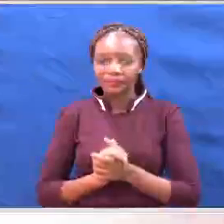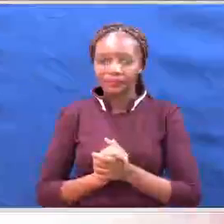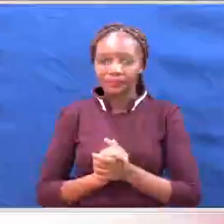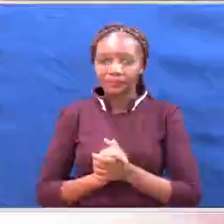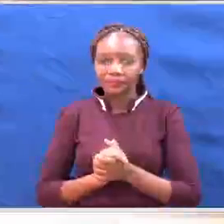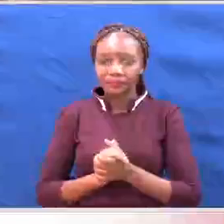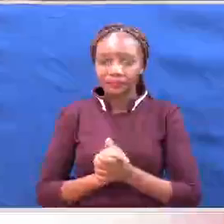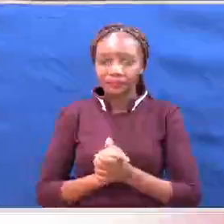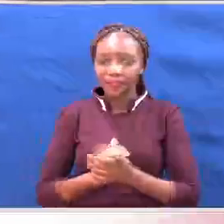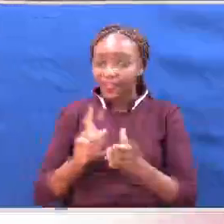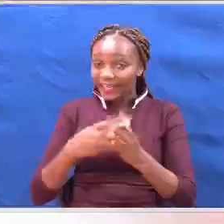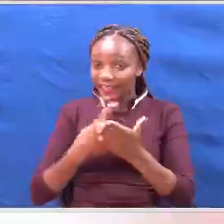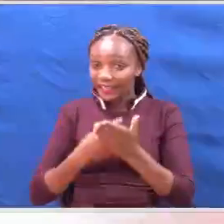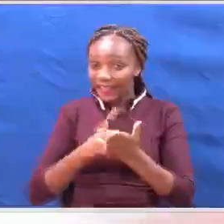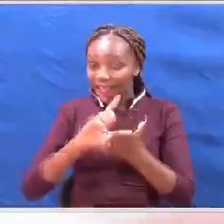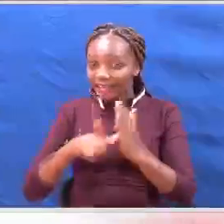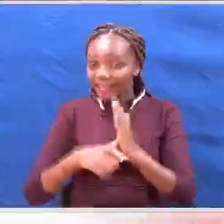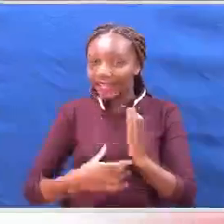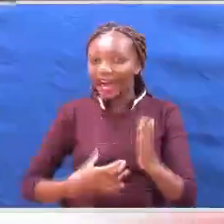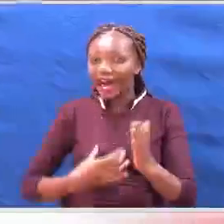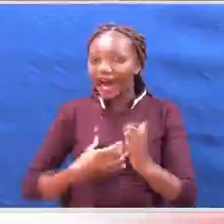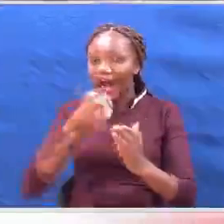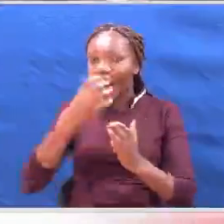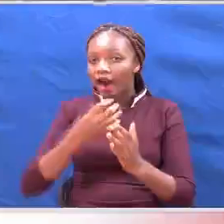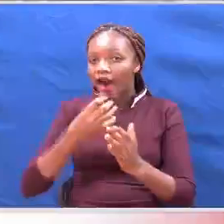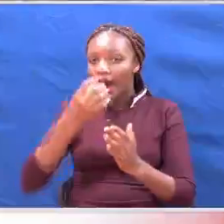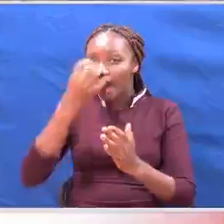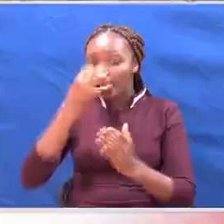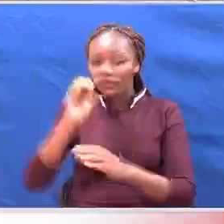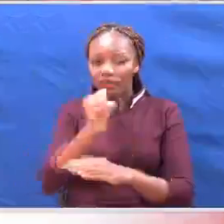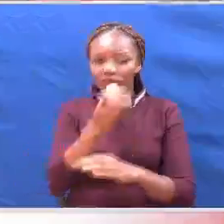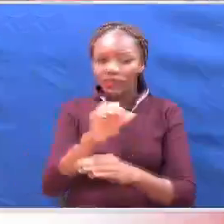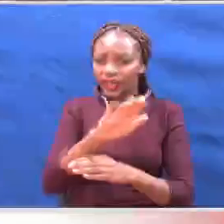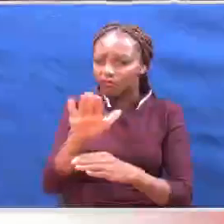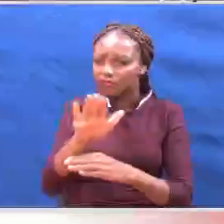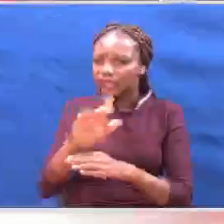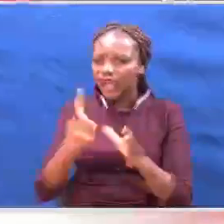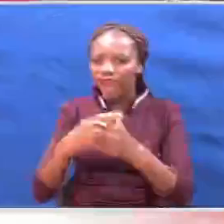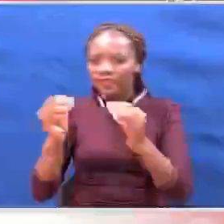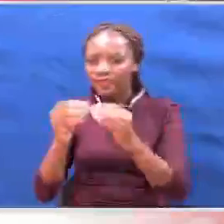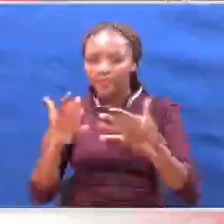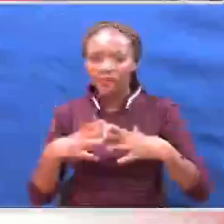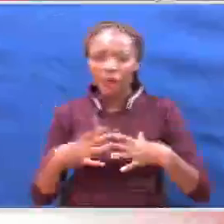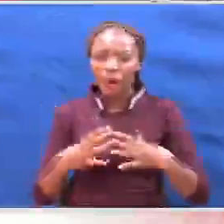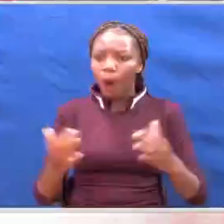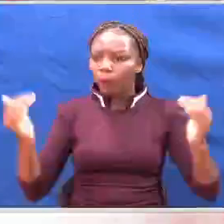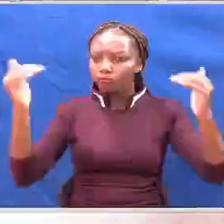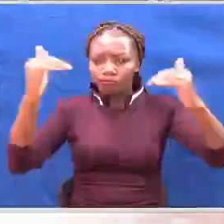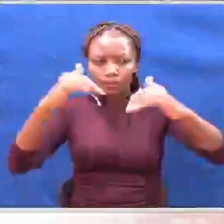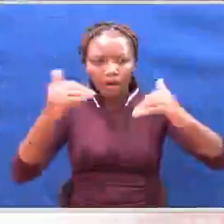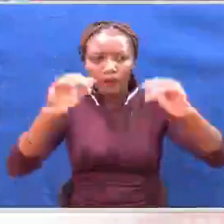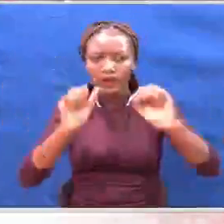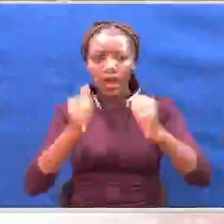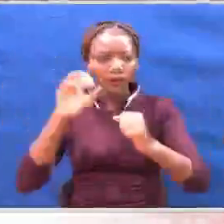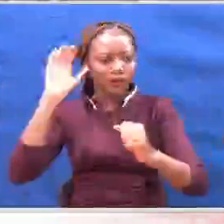baraka kish raung katika mtaa wa kayle akut na watu uma ulit kumsa